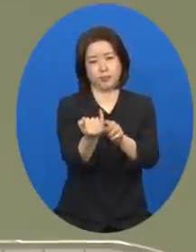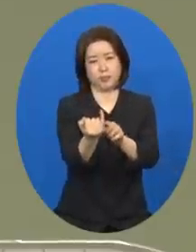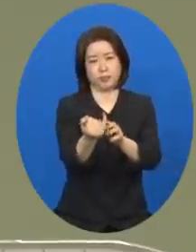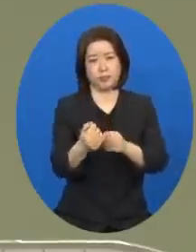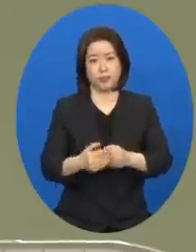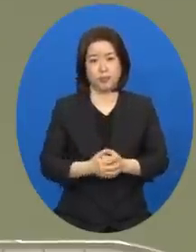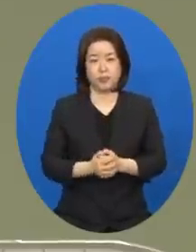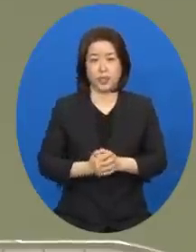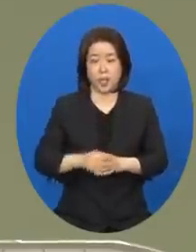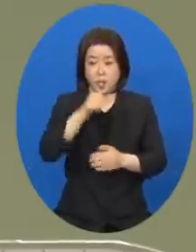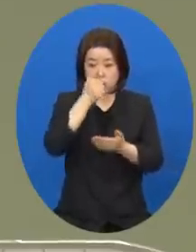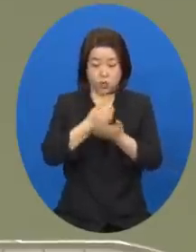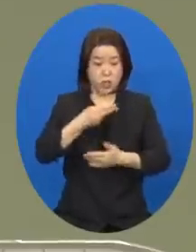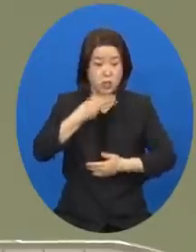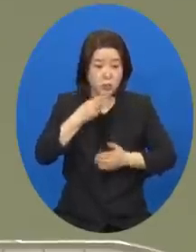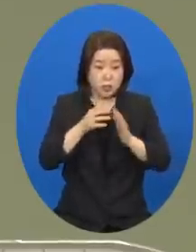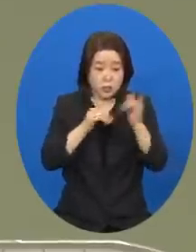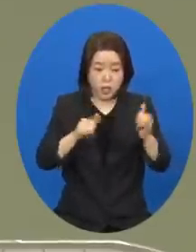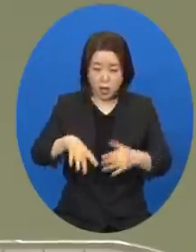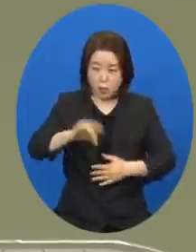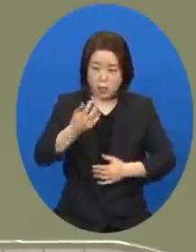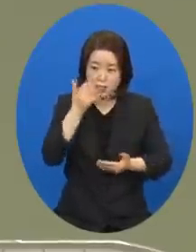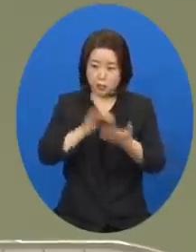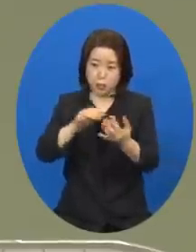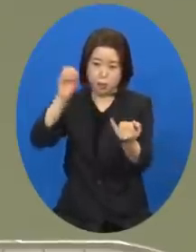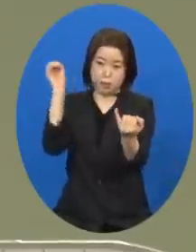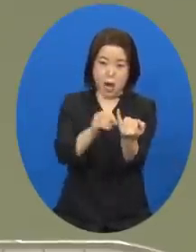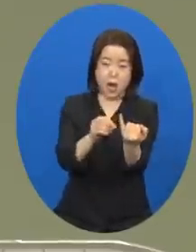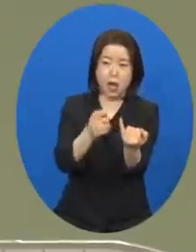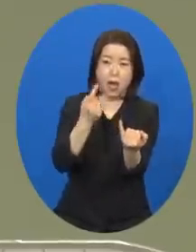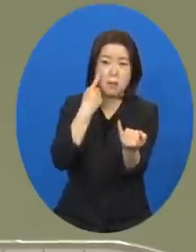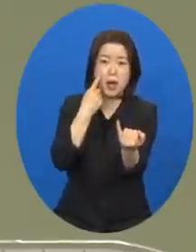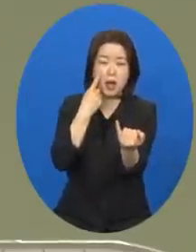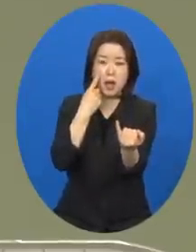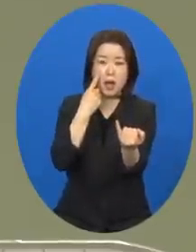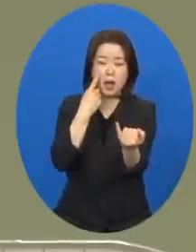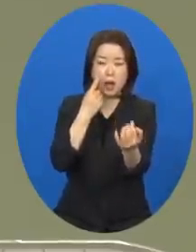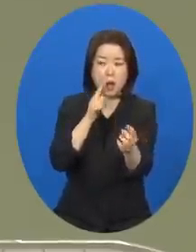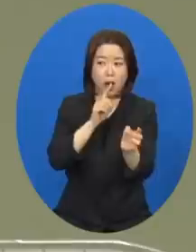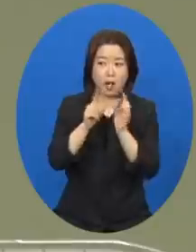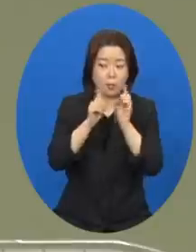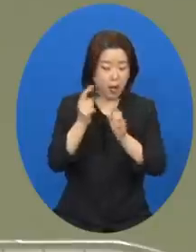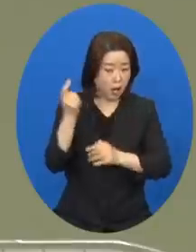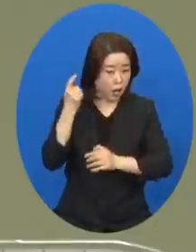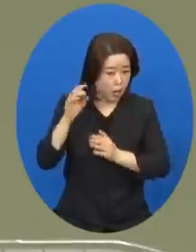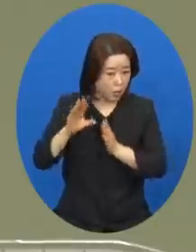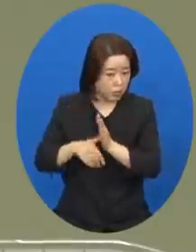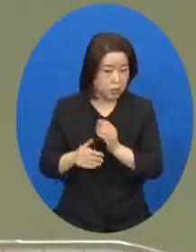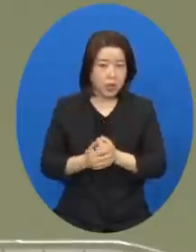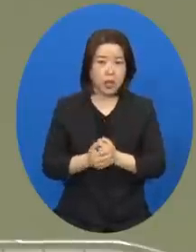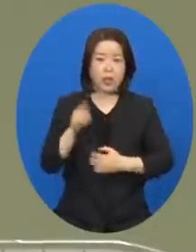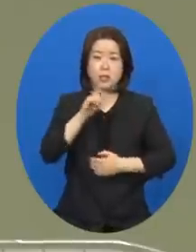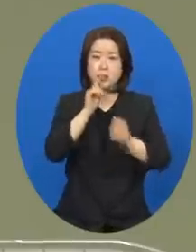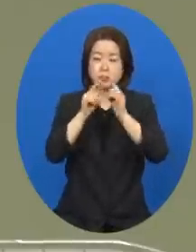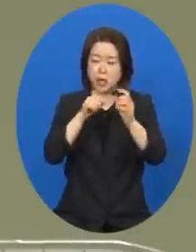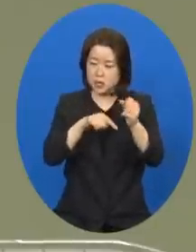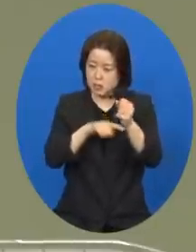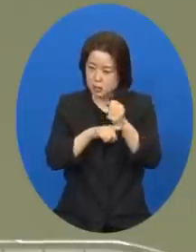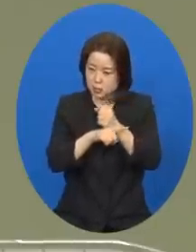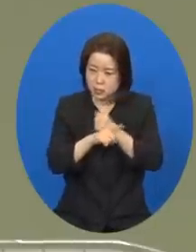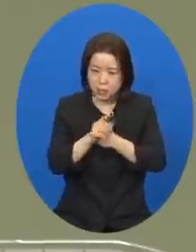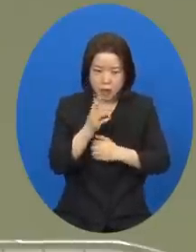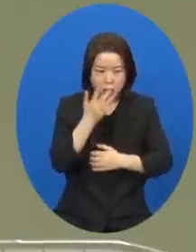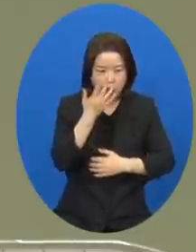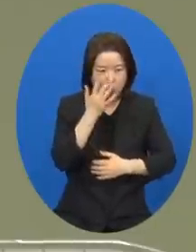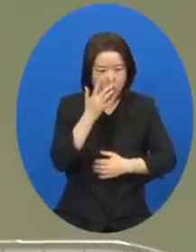죄 없는 자가 먼저 돌로 치라. 그 말씀을 들을 때 그 말씀의 의미가 이해가 다